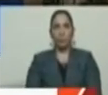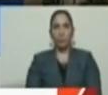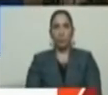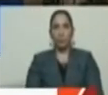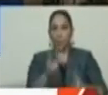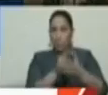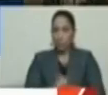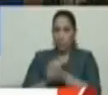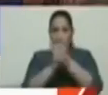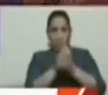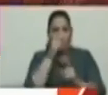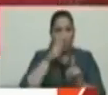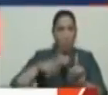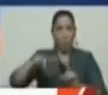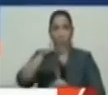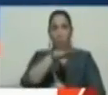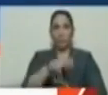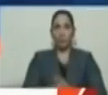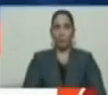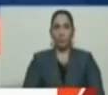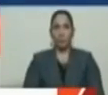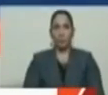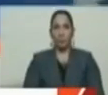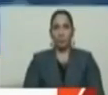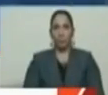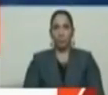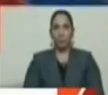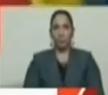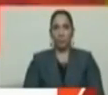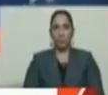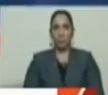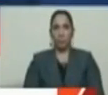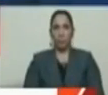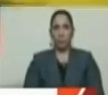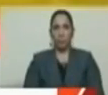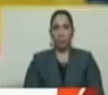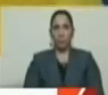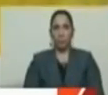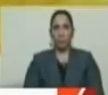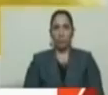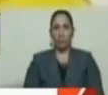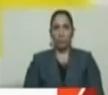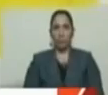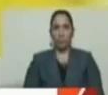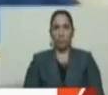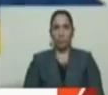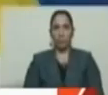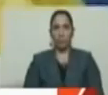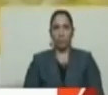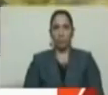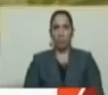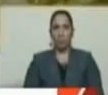عشرات السنين، أيضا دولة فنزويلا من تسعينيات القرن الفائت، وكان هذا